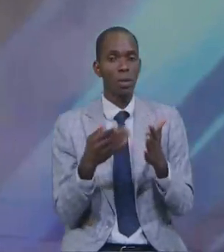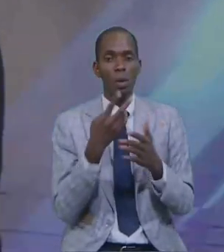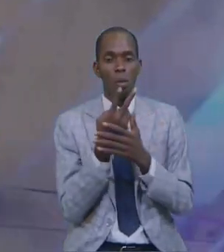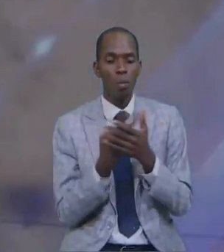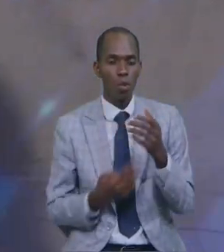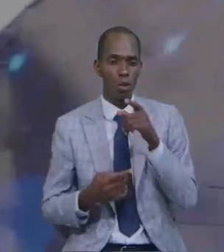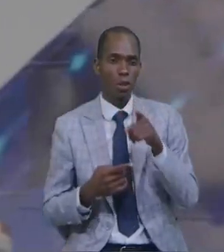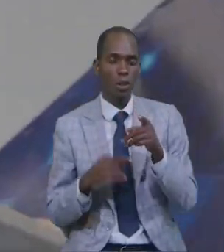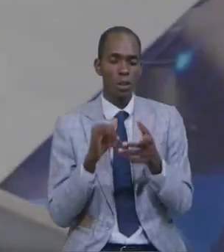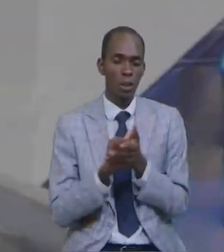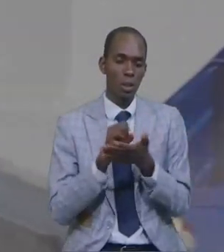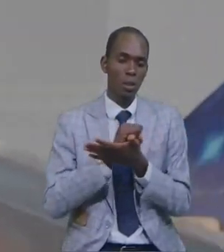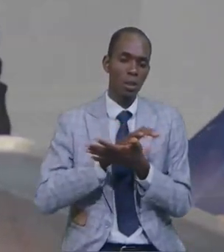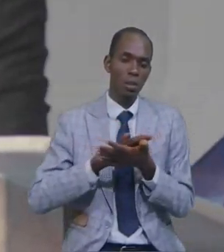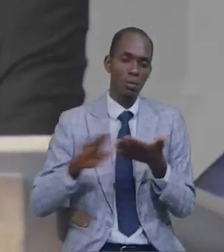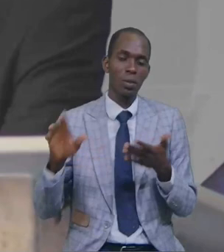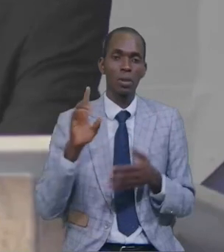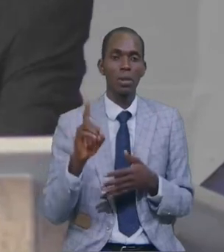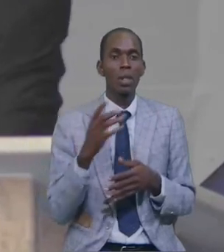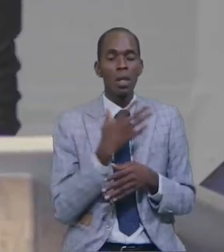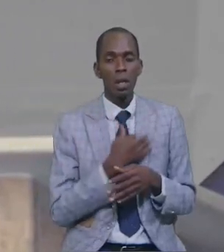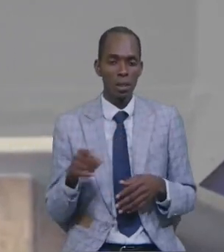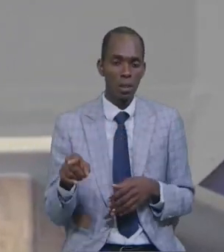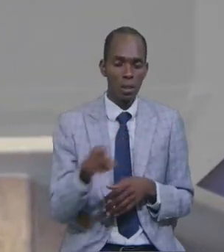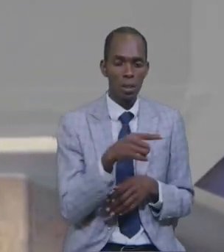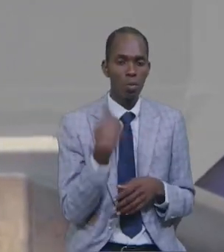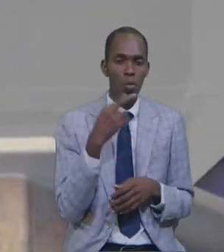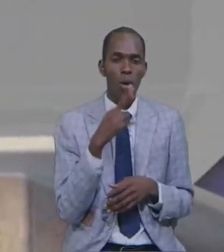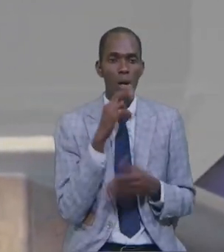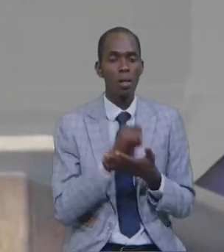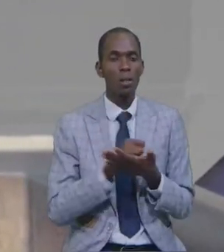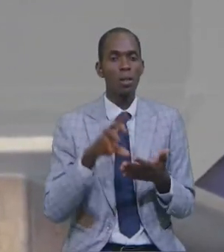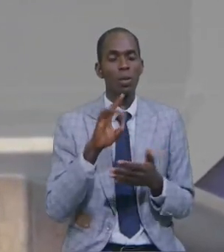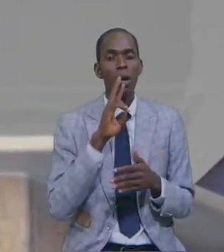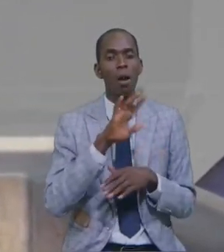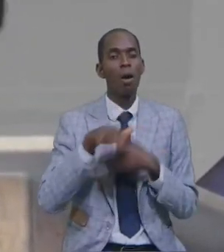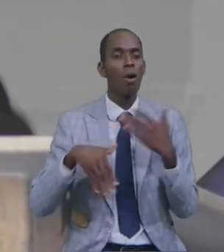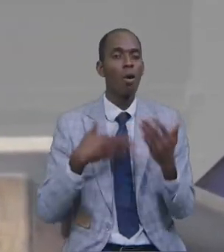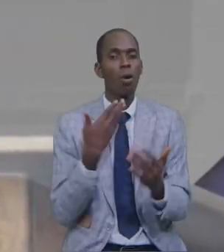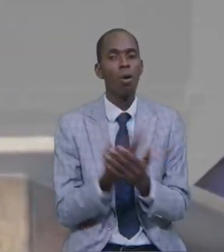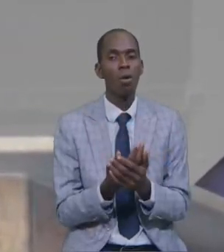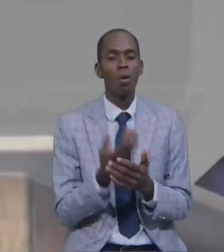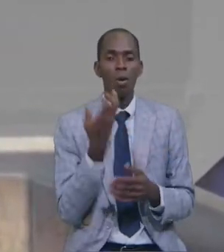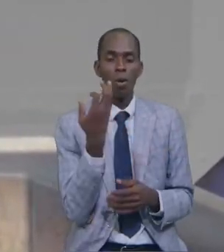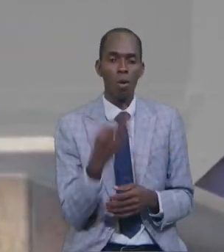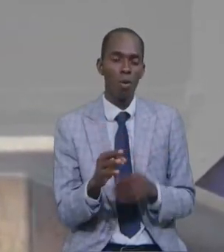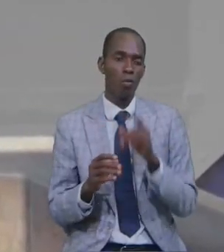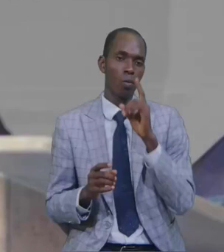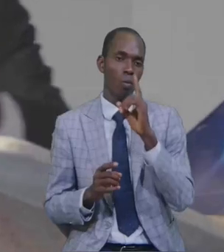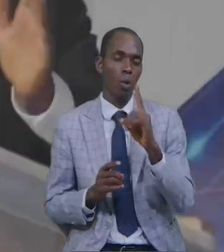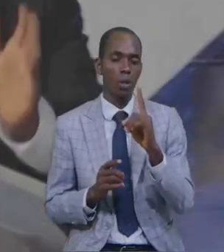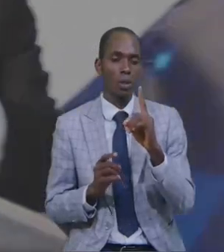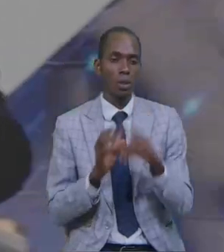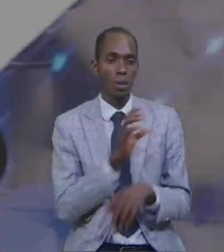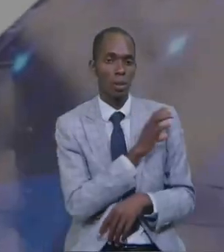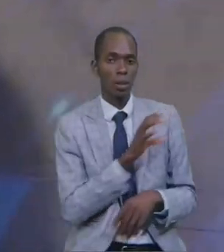issus d'un seul. Christ et les sanctifiés. Le sanctificateur et ceux qui